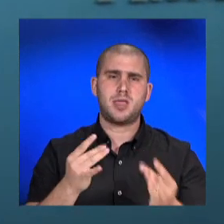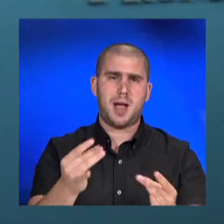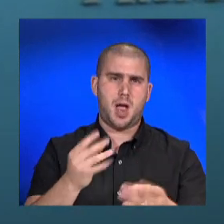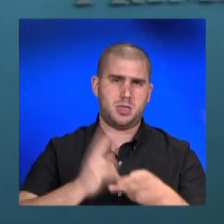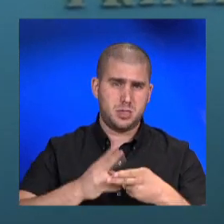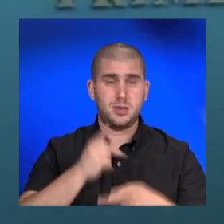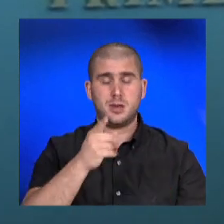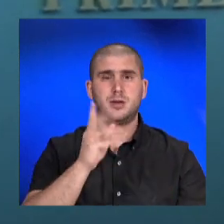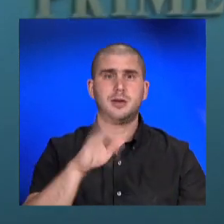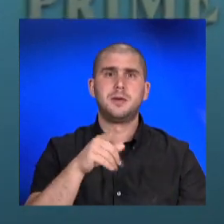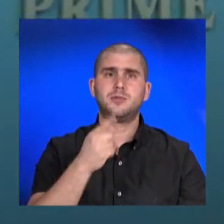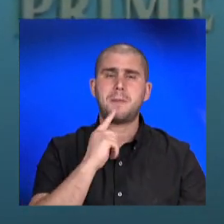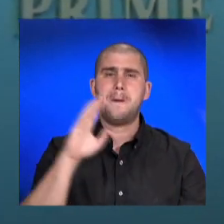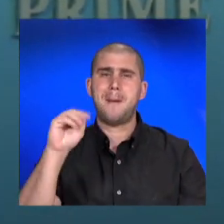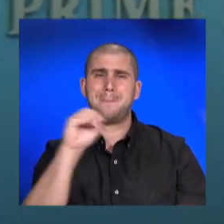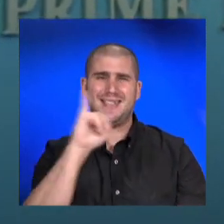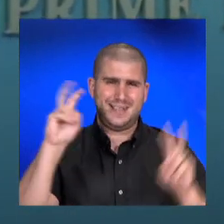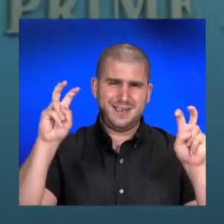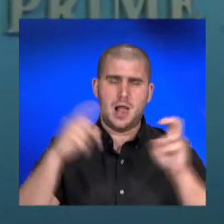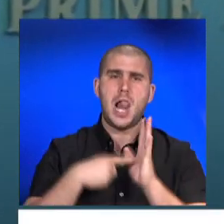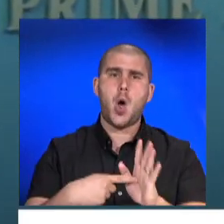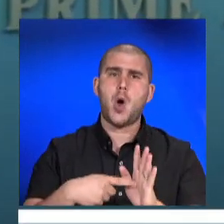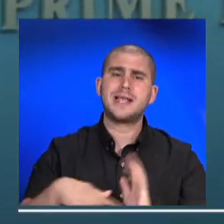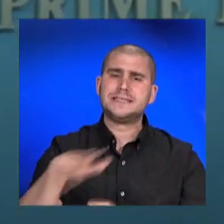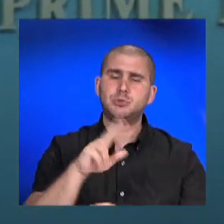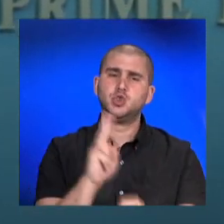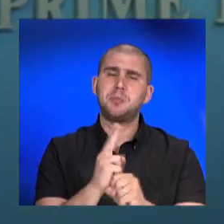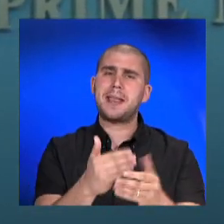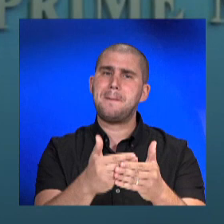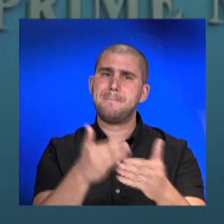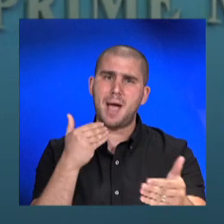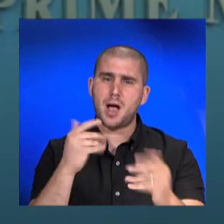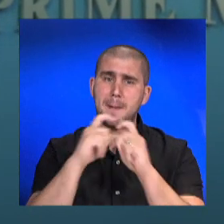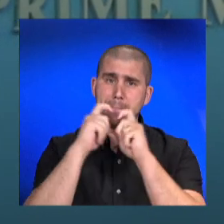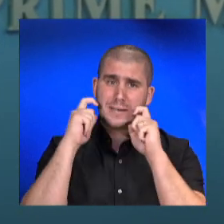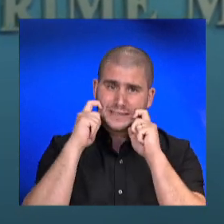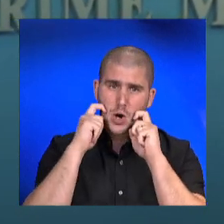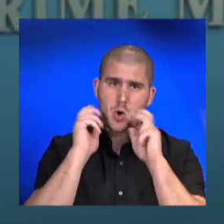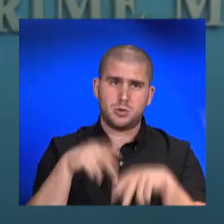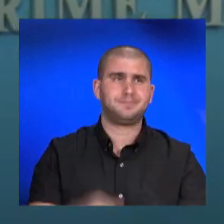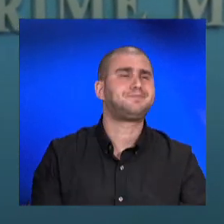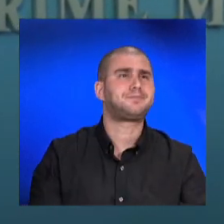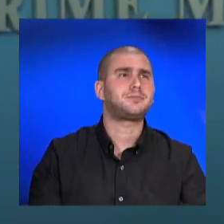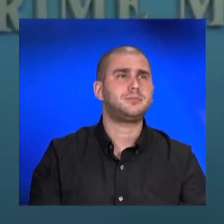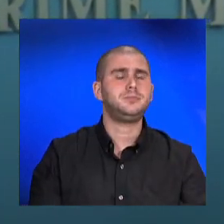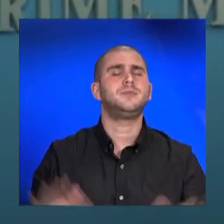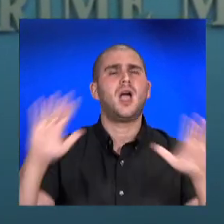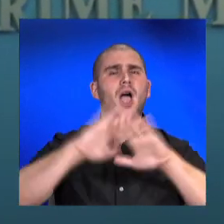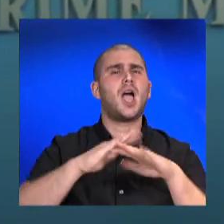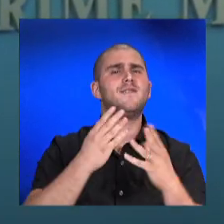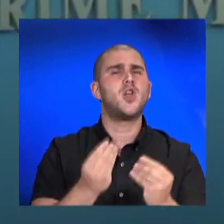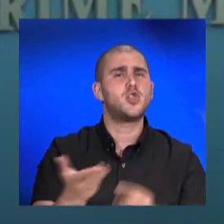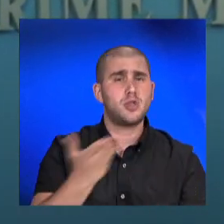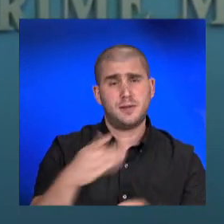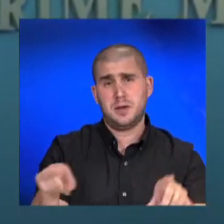מאמי להורות לציבור לשמור מרחק ולהקפיד על הריחוק החברתי. ערב טוב. כמו ששמעתם